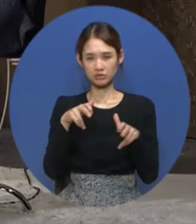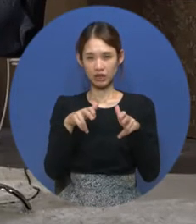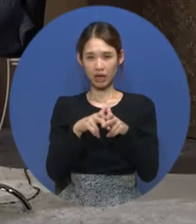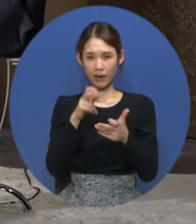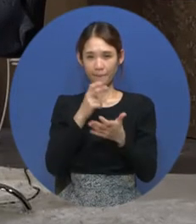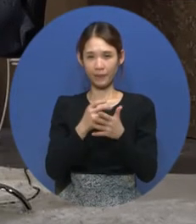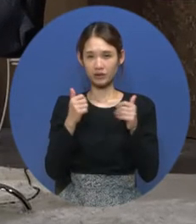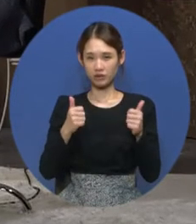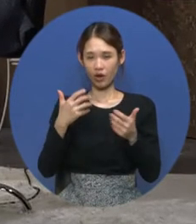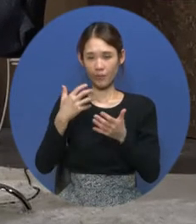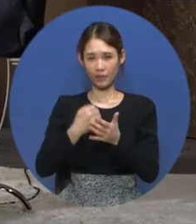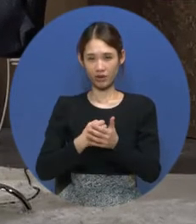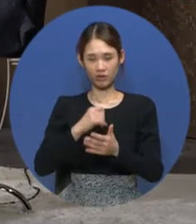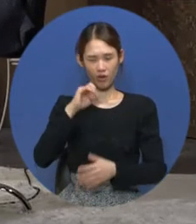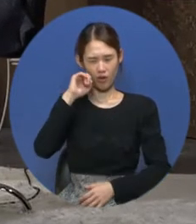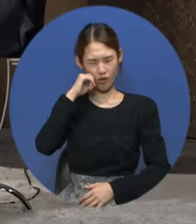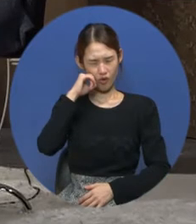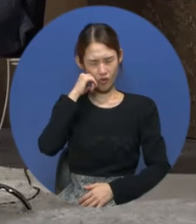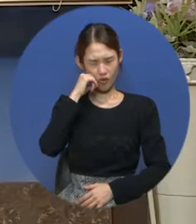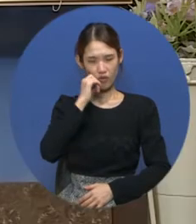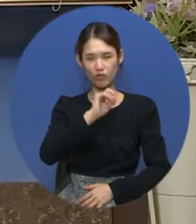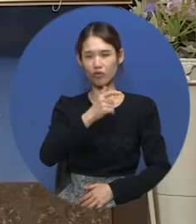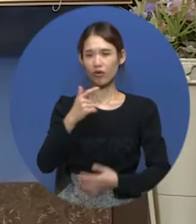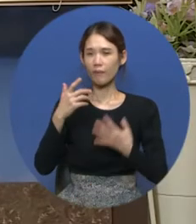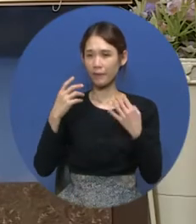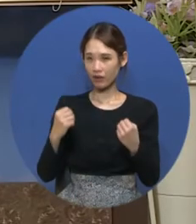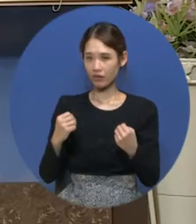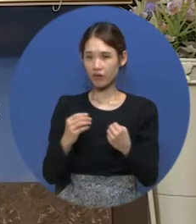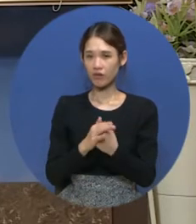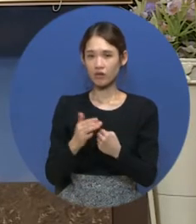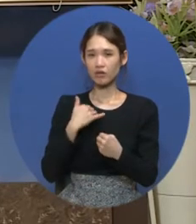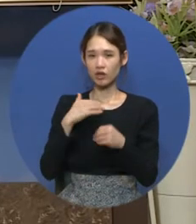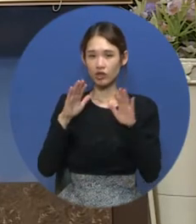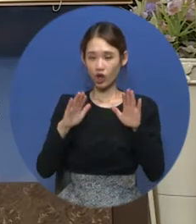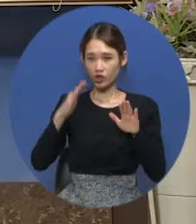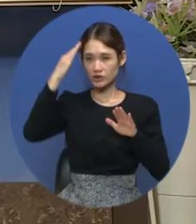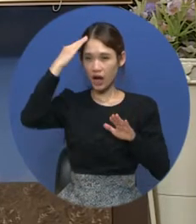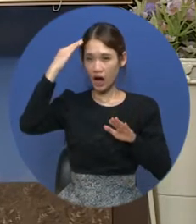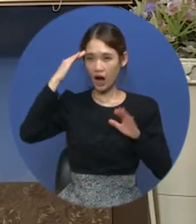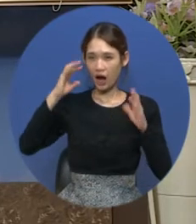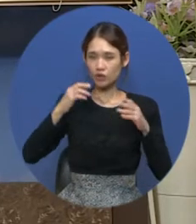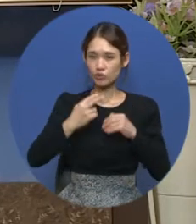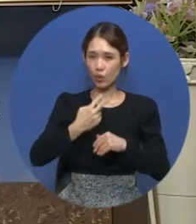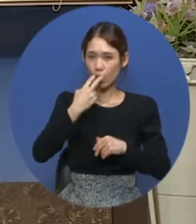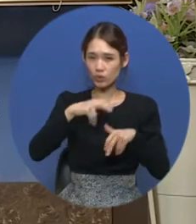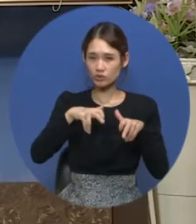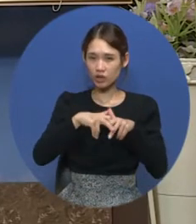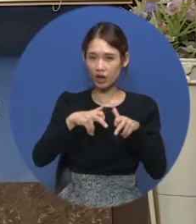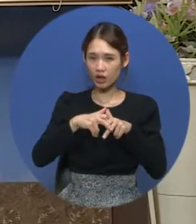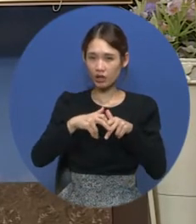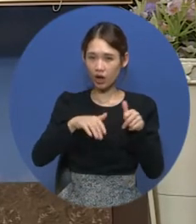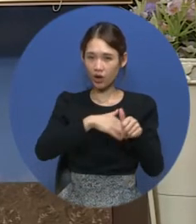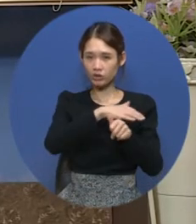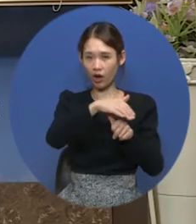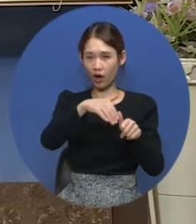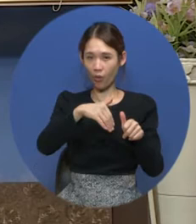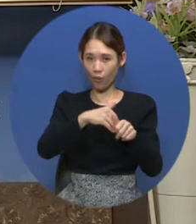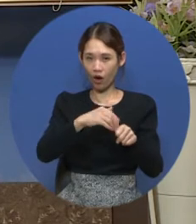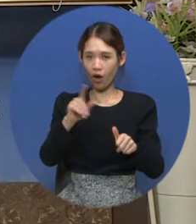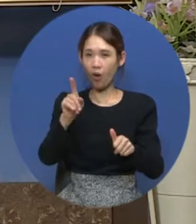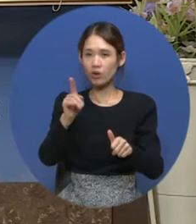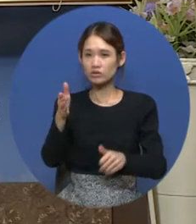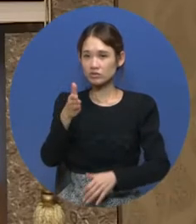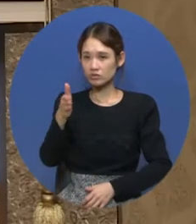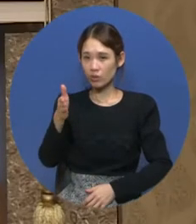받는데 어려움이 많은 만 쓸 것 같은데요 그럼 현재 우리나라의 호흡기 장애인 현황은 어느 정도인가요